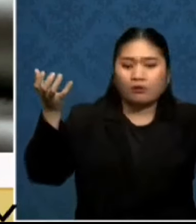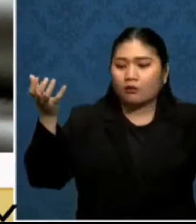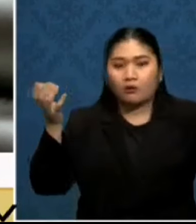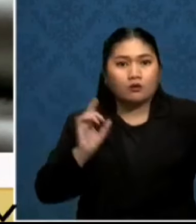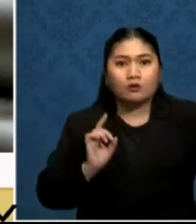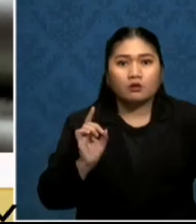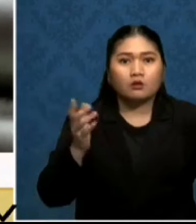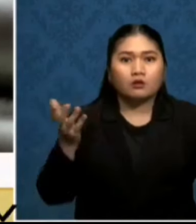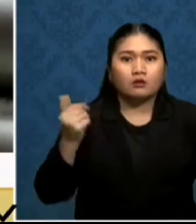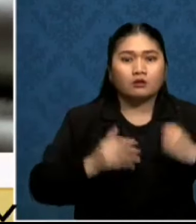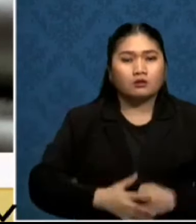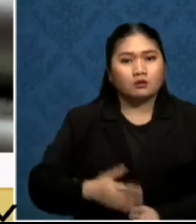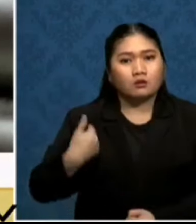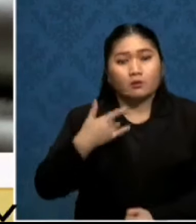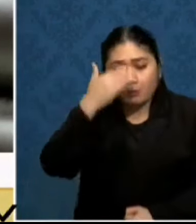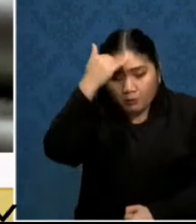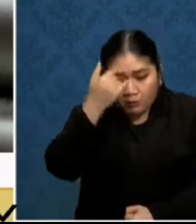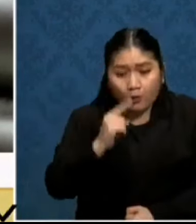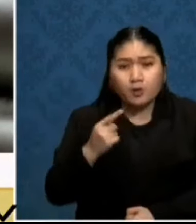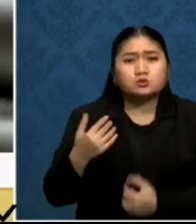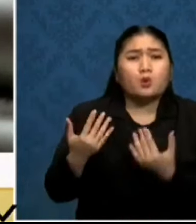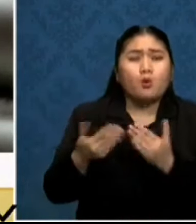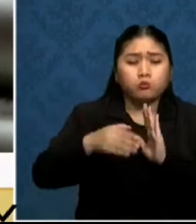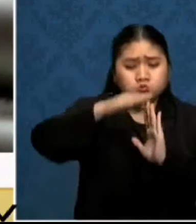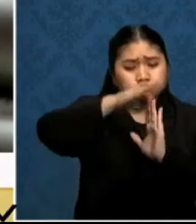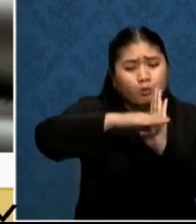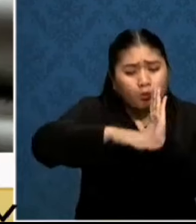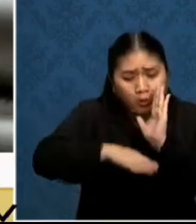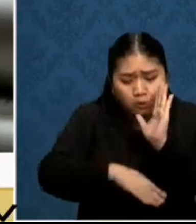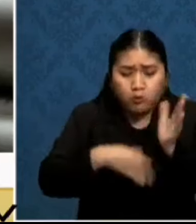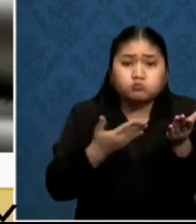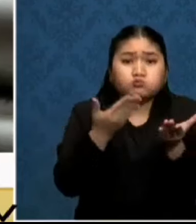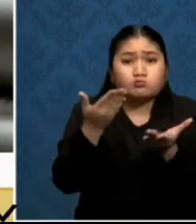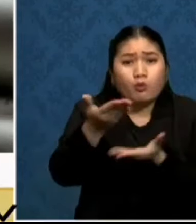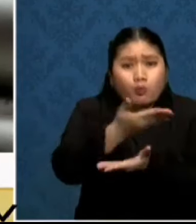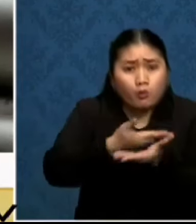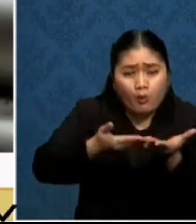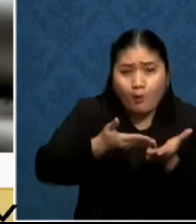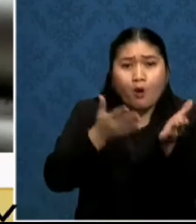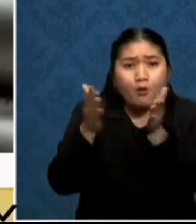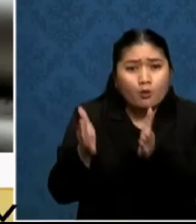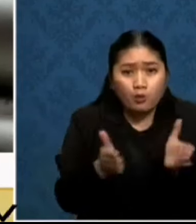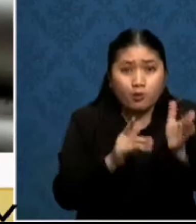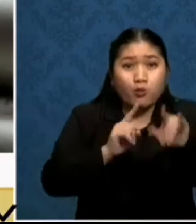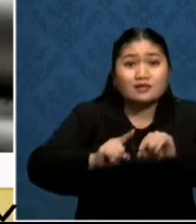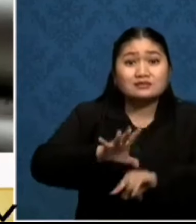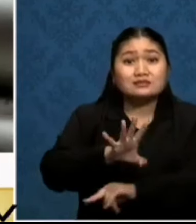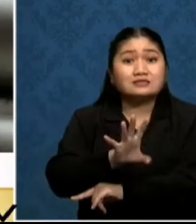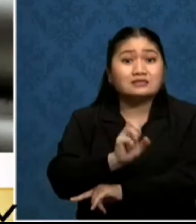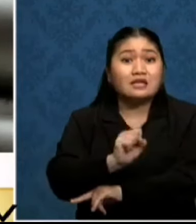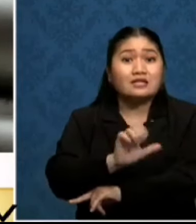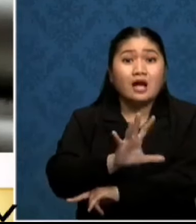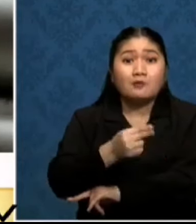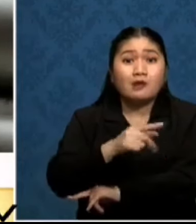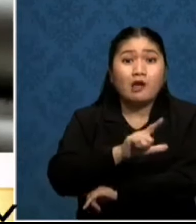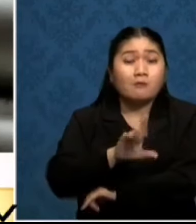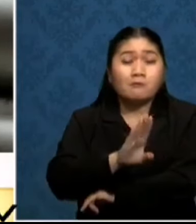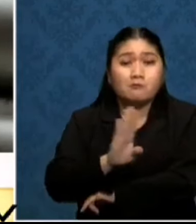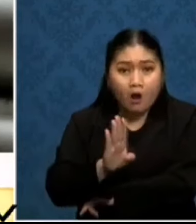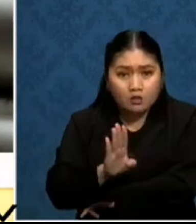อากาศเพราะว่ายังจะต้องรอขั้นตอนกระบวนการทั้ง 450,000ล้านบาทหลาย